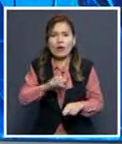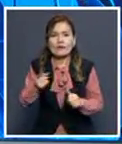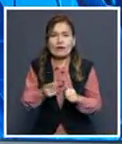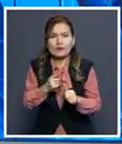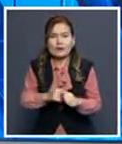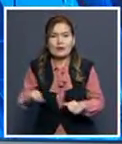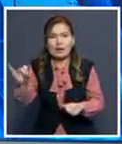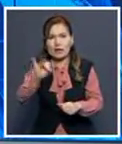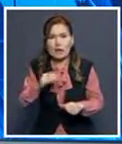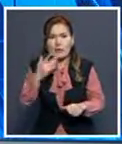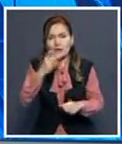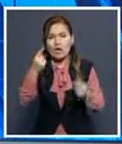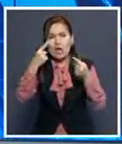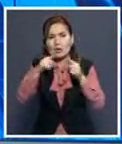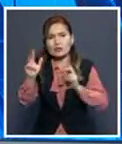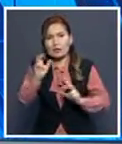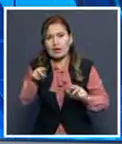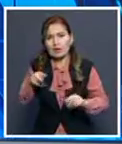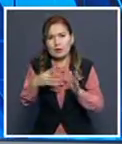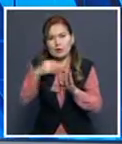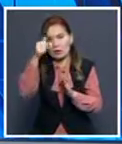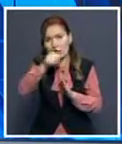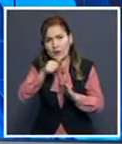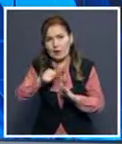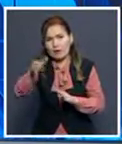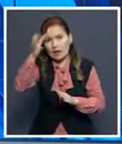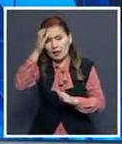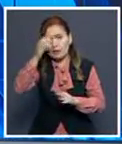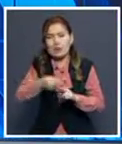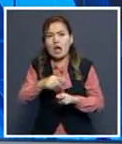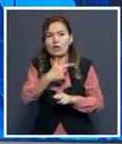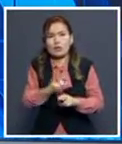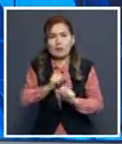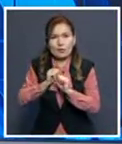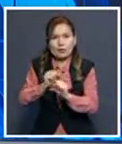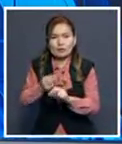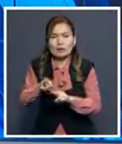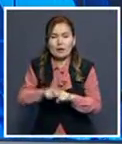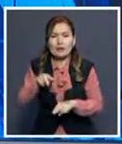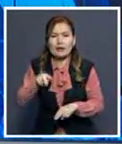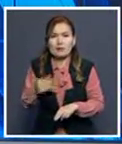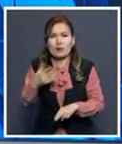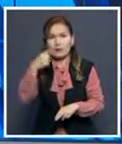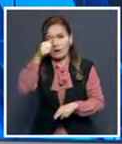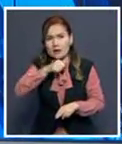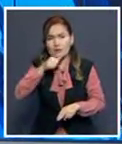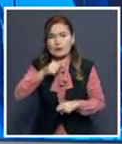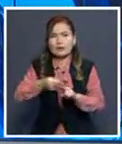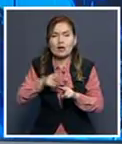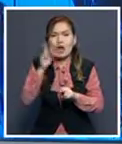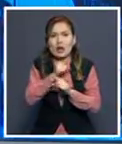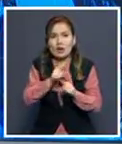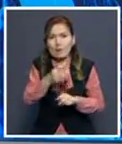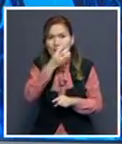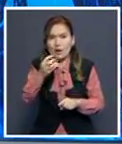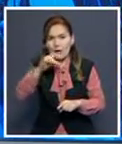институтында 2009 жылы тарих ғылымдарының кандидаттығын қорғаған. 2005 жылдан бері Моңғолия қазақ қаламгерлер кеңесінің